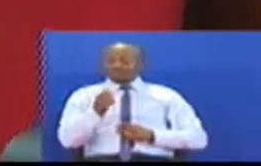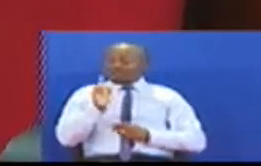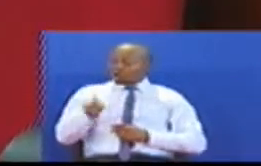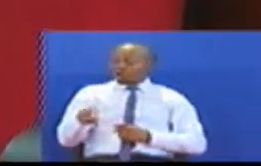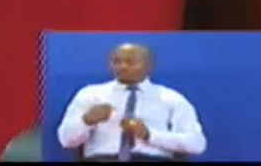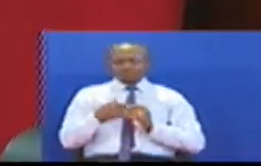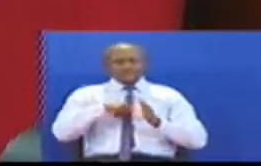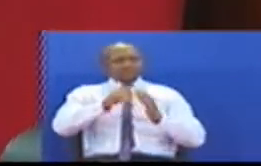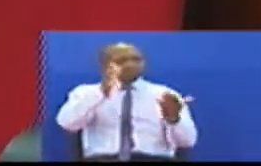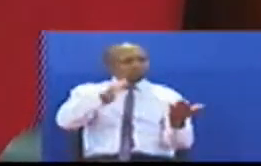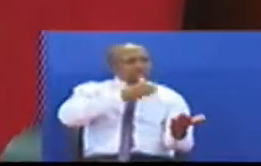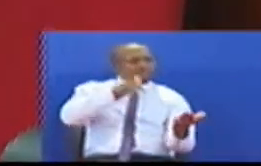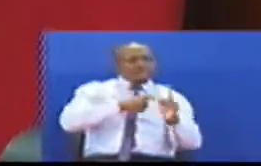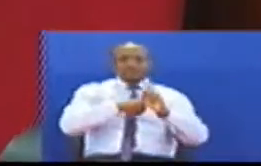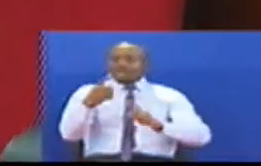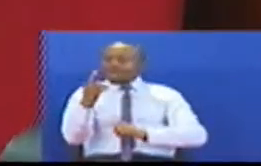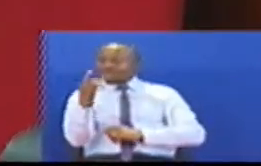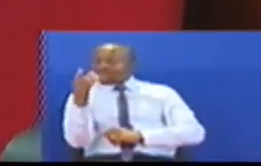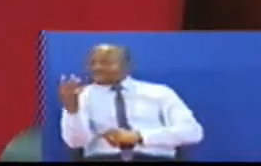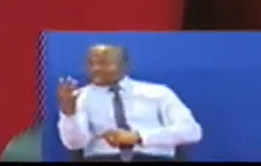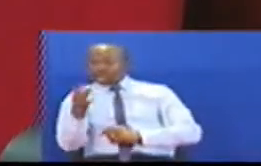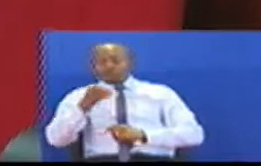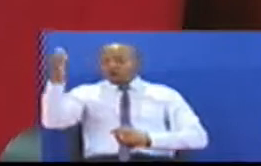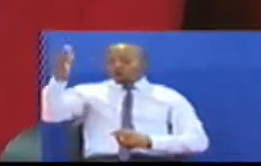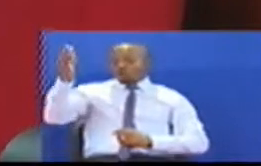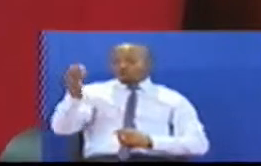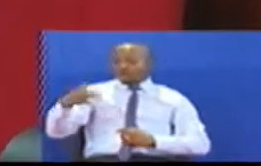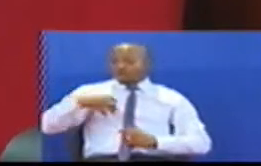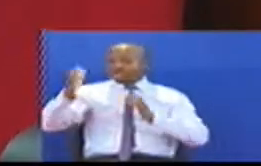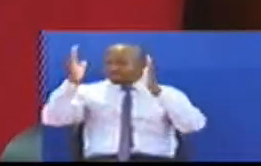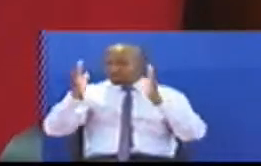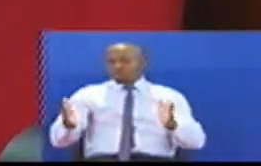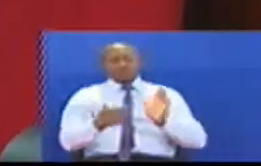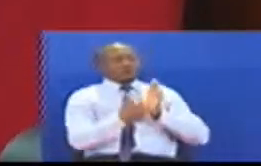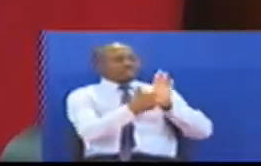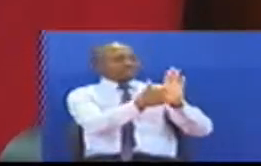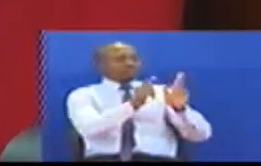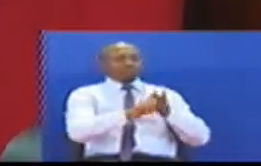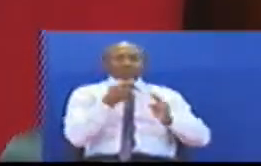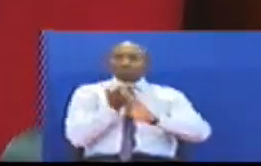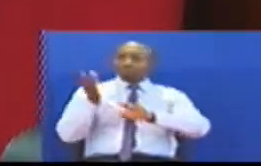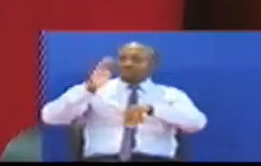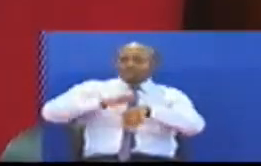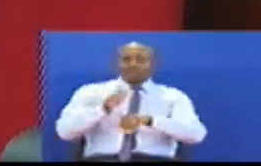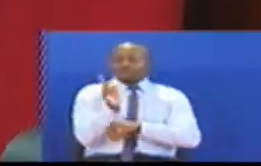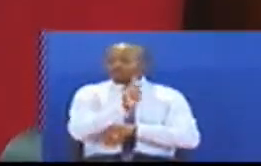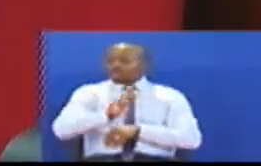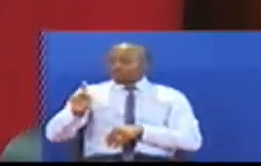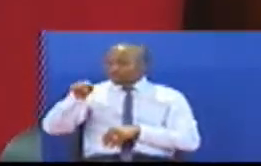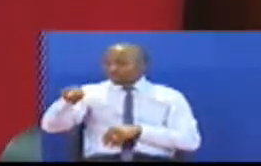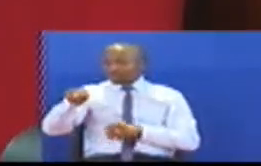ukurasa wa 104 wa hotuba hii imebainisha kwamba wataalamu waliopo wa Kiswahili